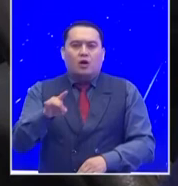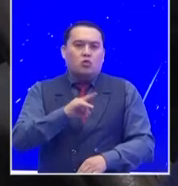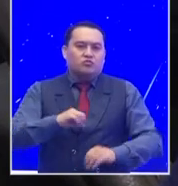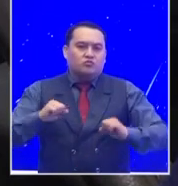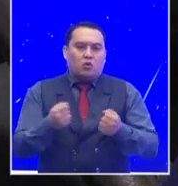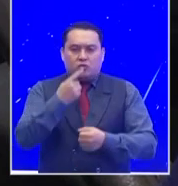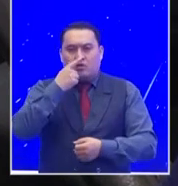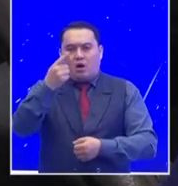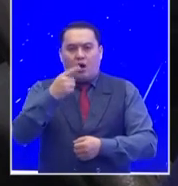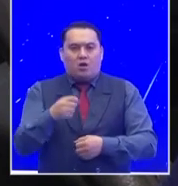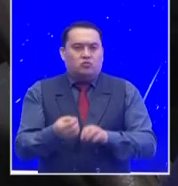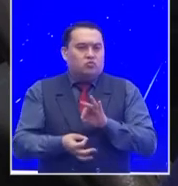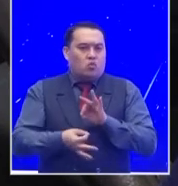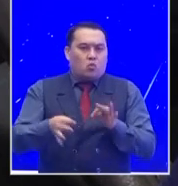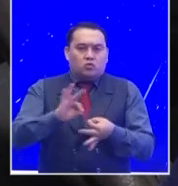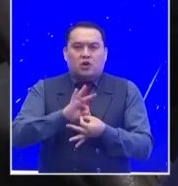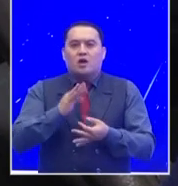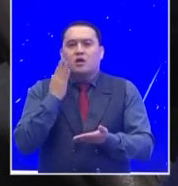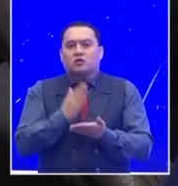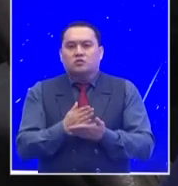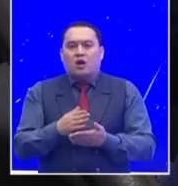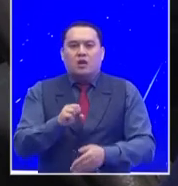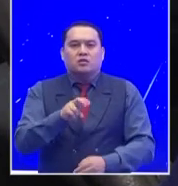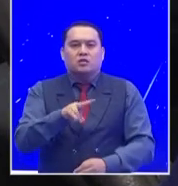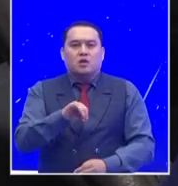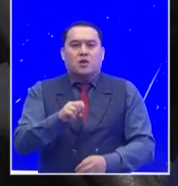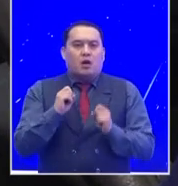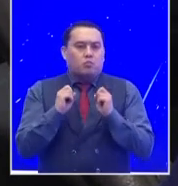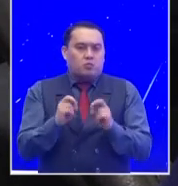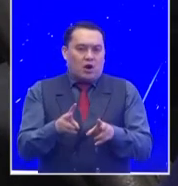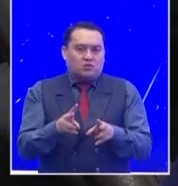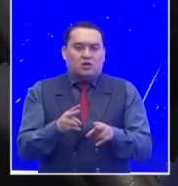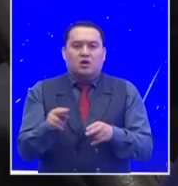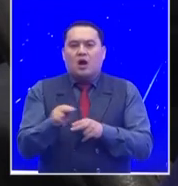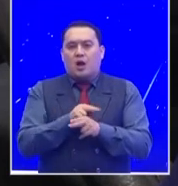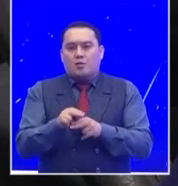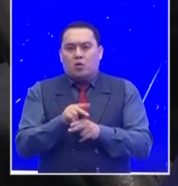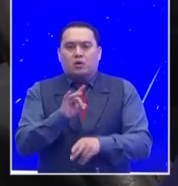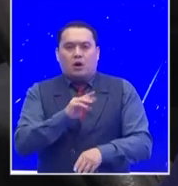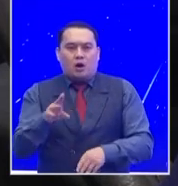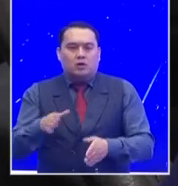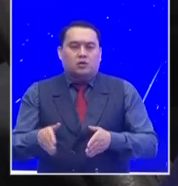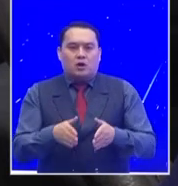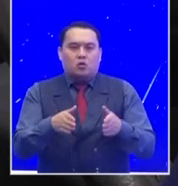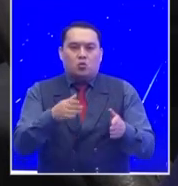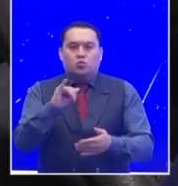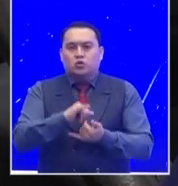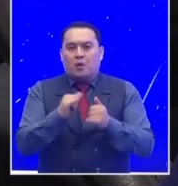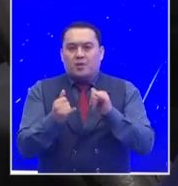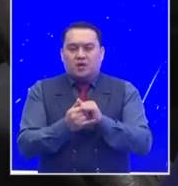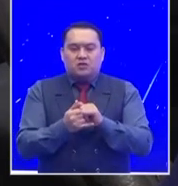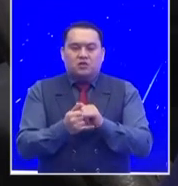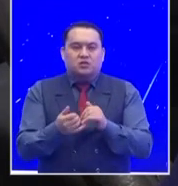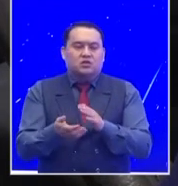совершать дальние выезды особенно сложно. Особенно на перевале Алтын-Емель опасно. В связи с ремонтом на республиканской трассе Алматы-Өскемен